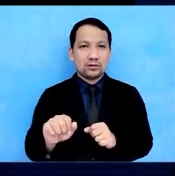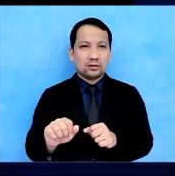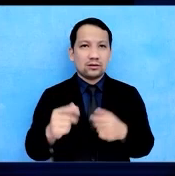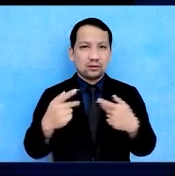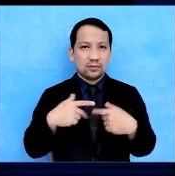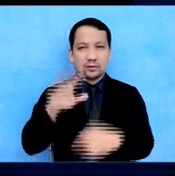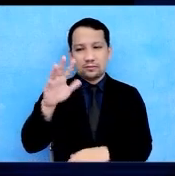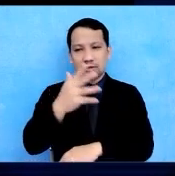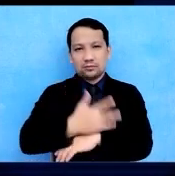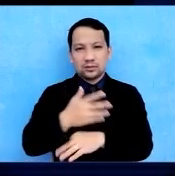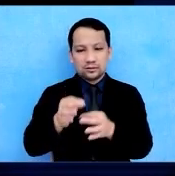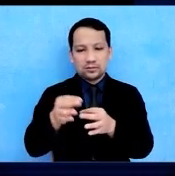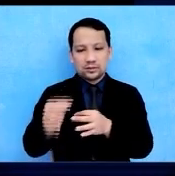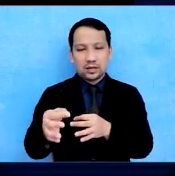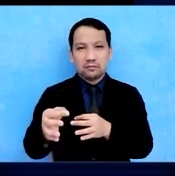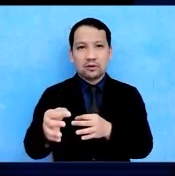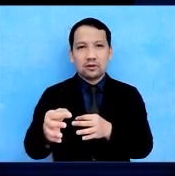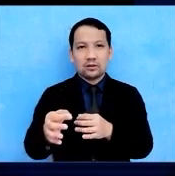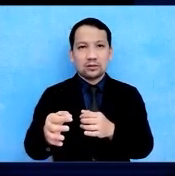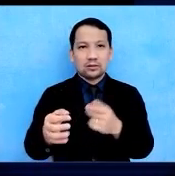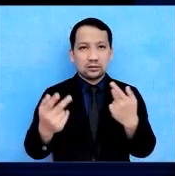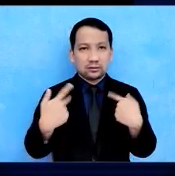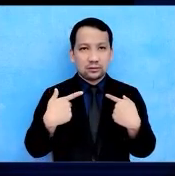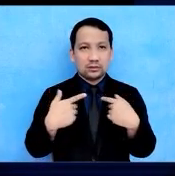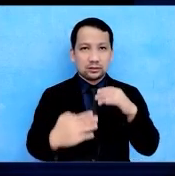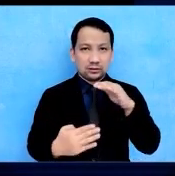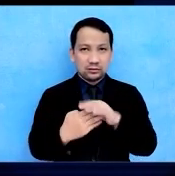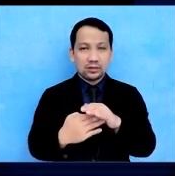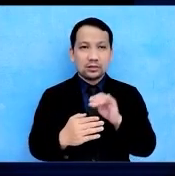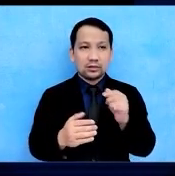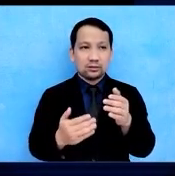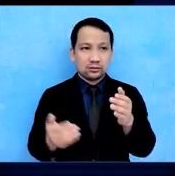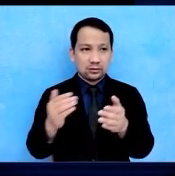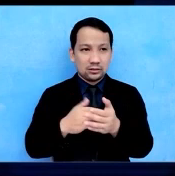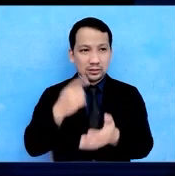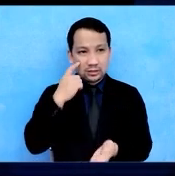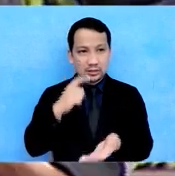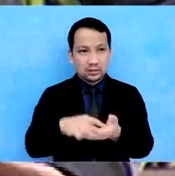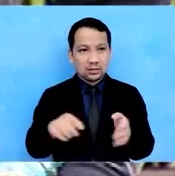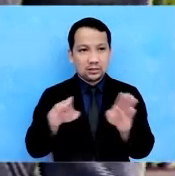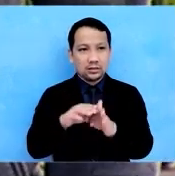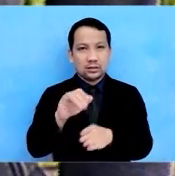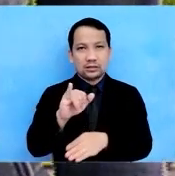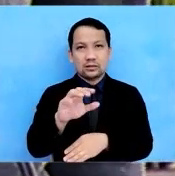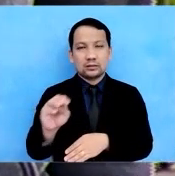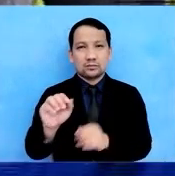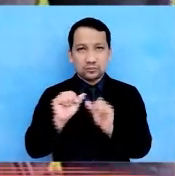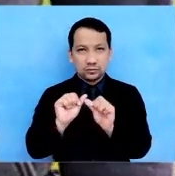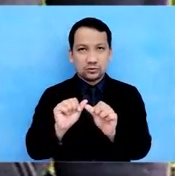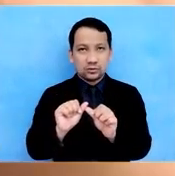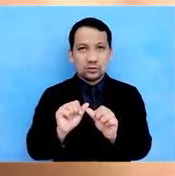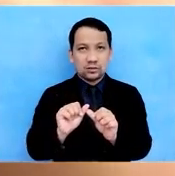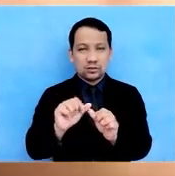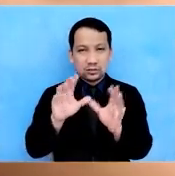5 araw pang palugit ang mga subscriber na maaabutan ng deadline para muling i-reactivate ang kanilang mga SIM. Patuloy naman ang apela ng mga telco